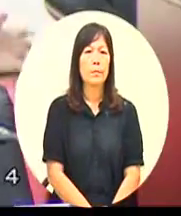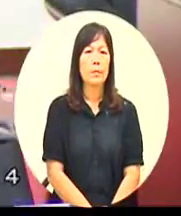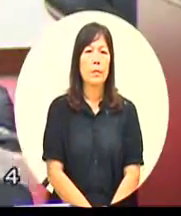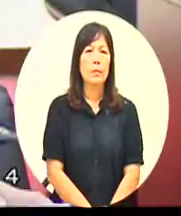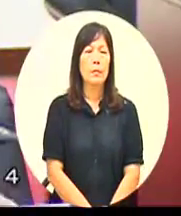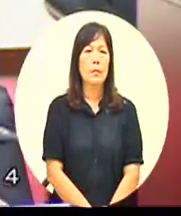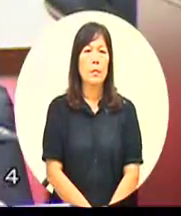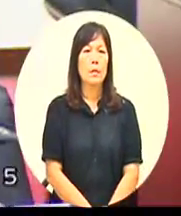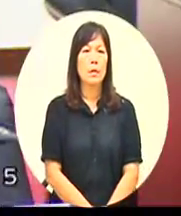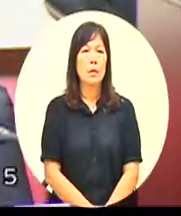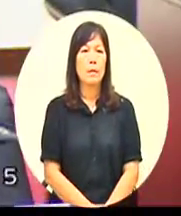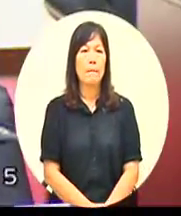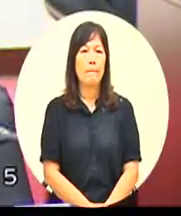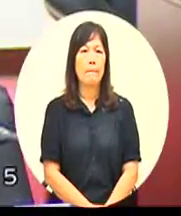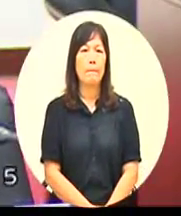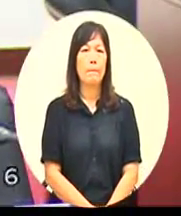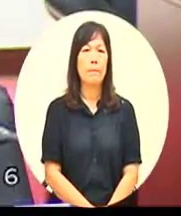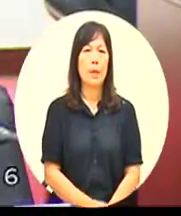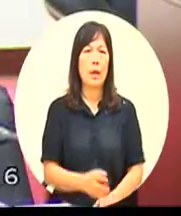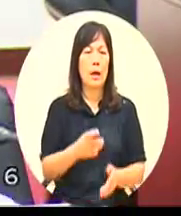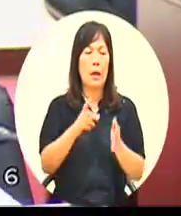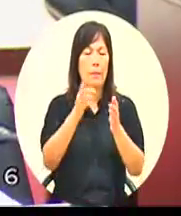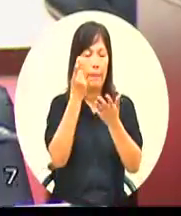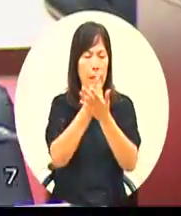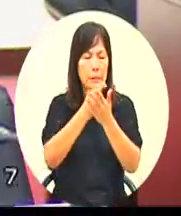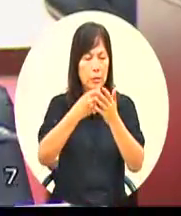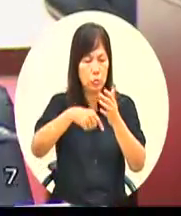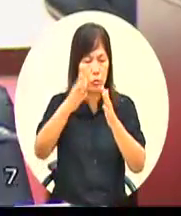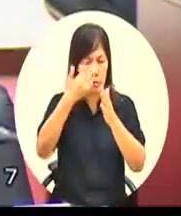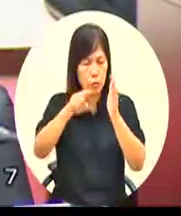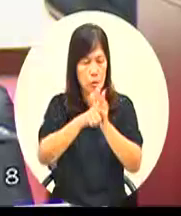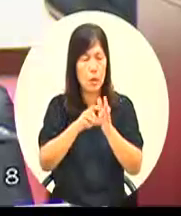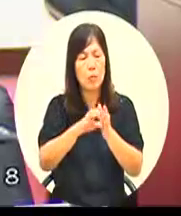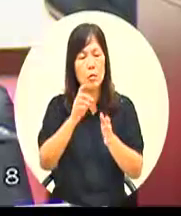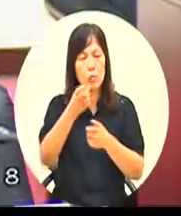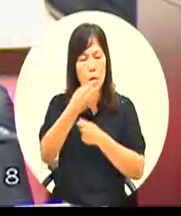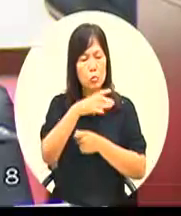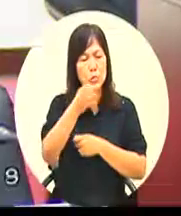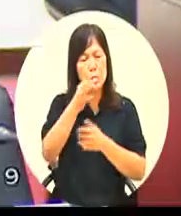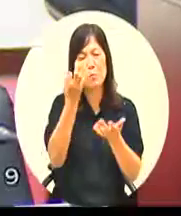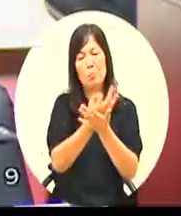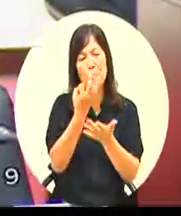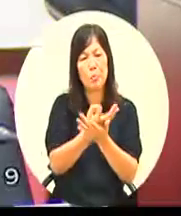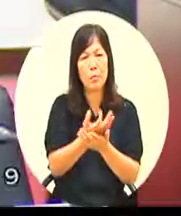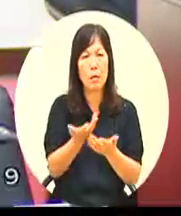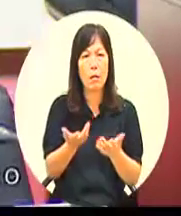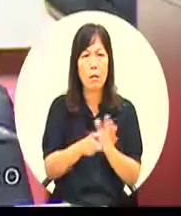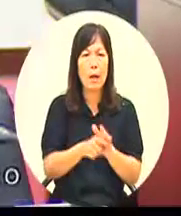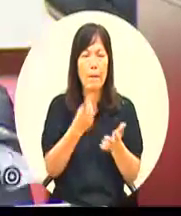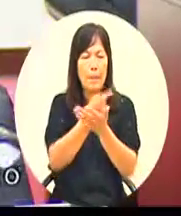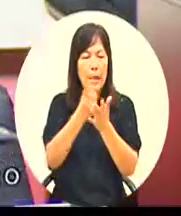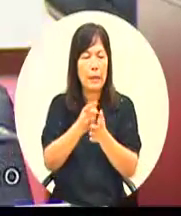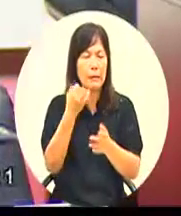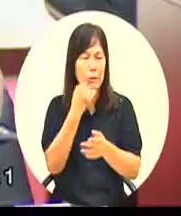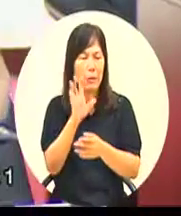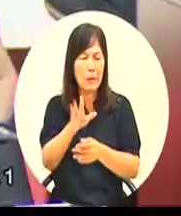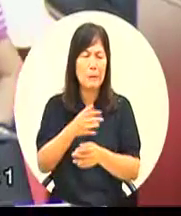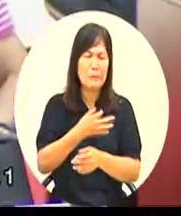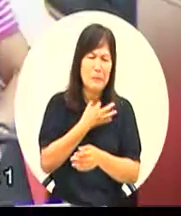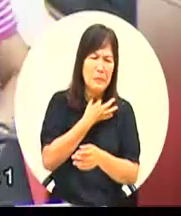对，每次我们到学校去哦，学校都说经费是不足的哈，所以很多他们都很拮据的在